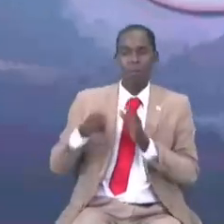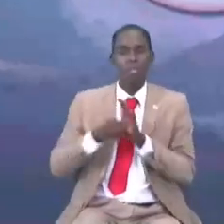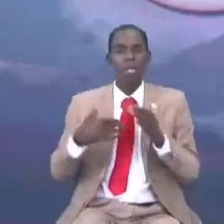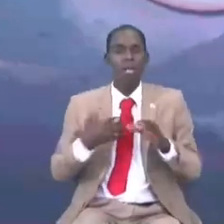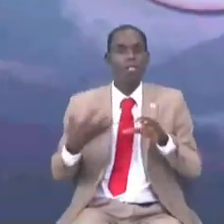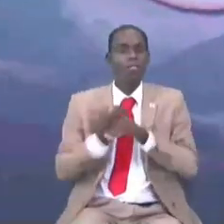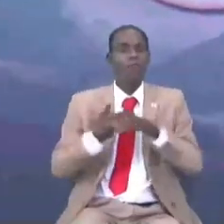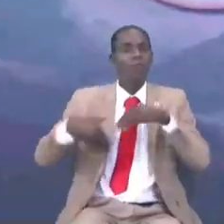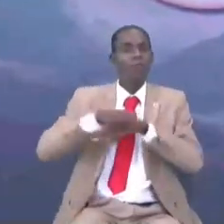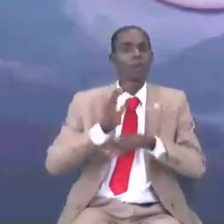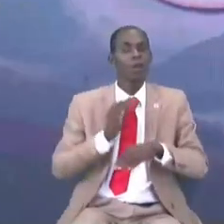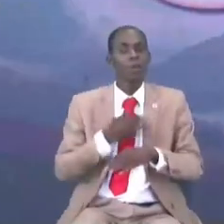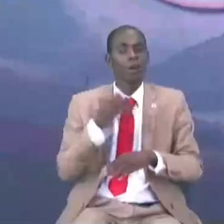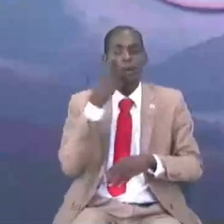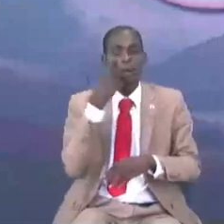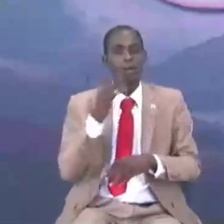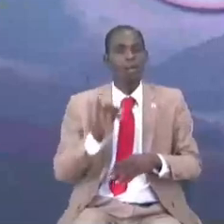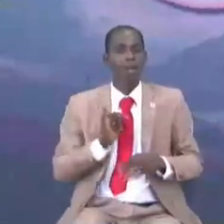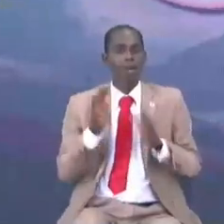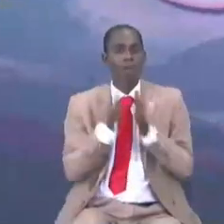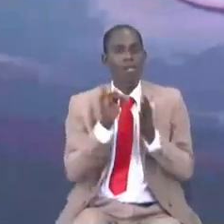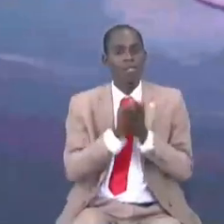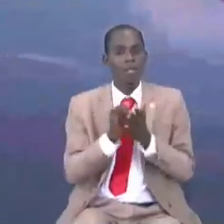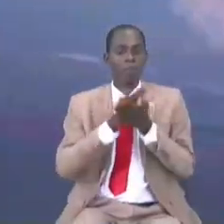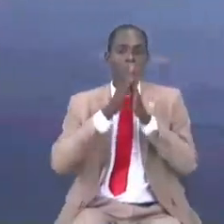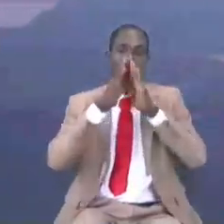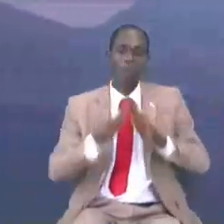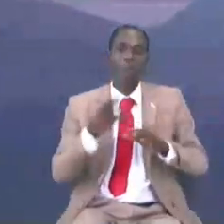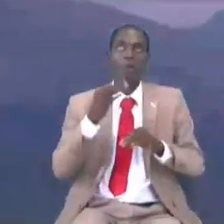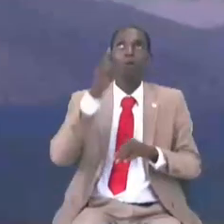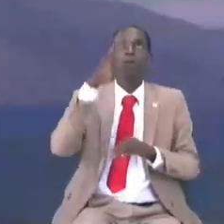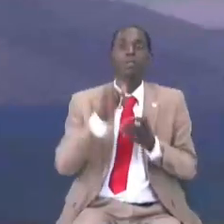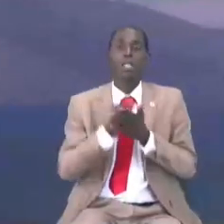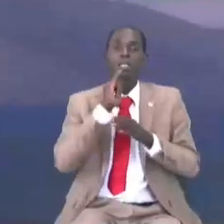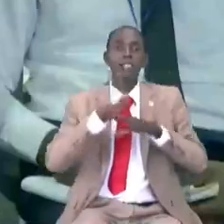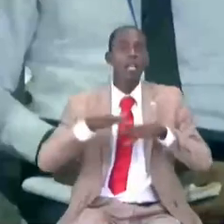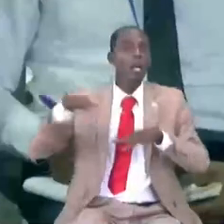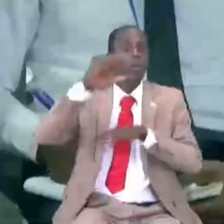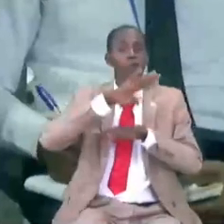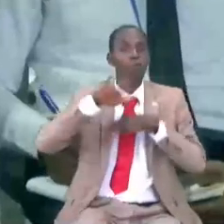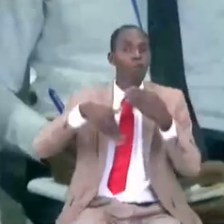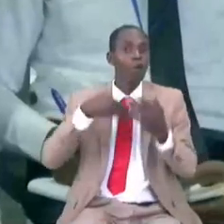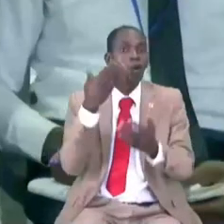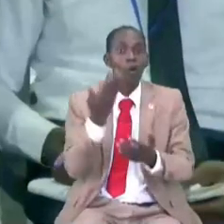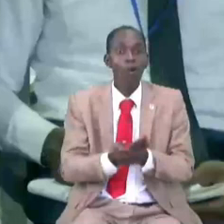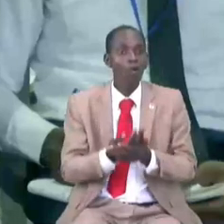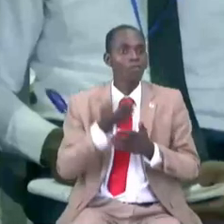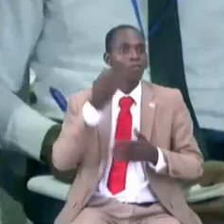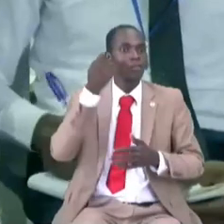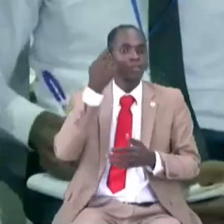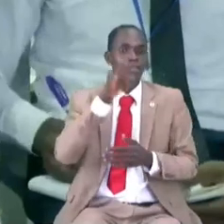cette paix de Dieu, qui surpasse toute compréhension, garde ton cœur et garde ton